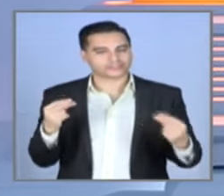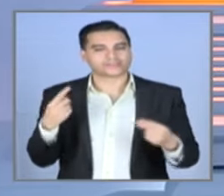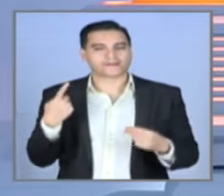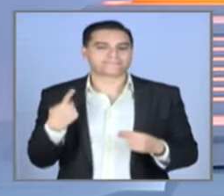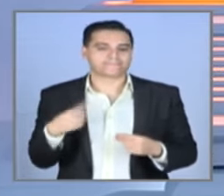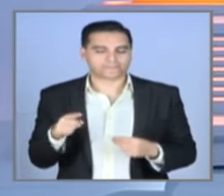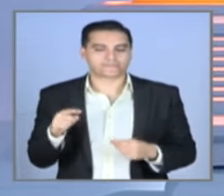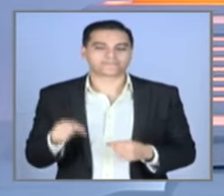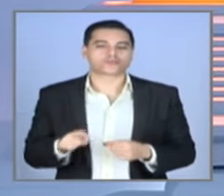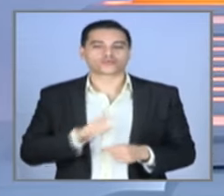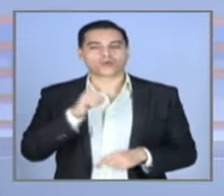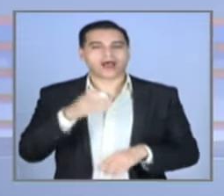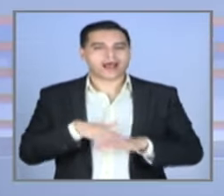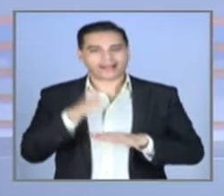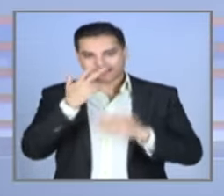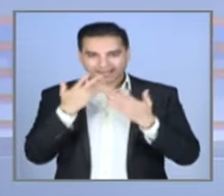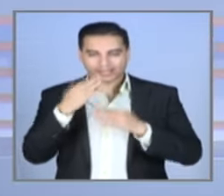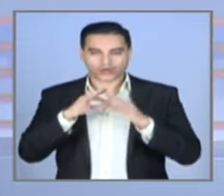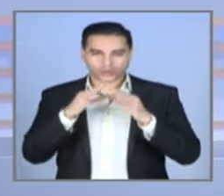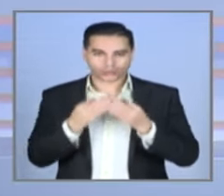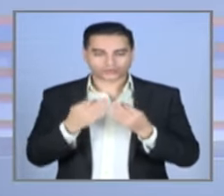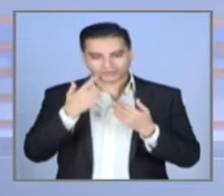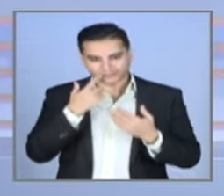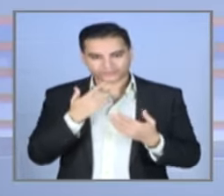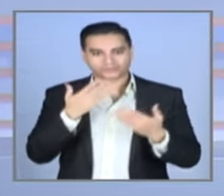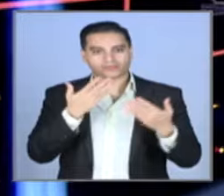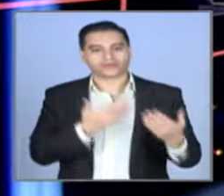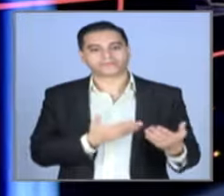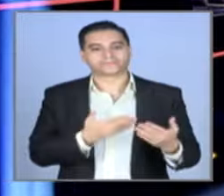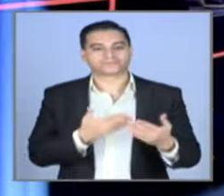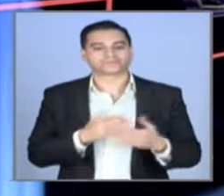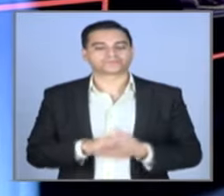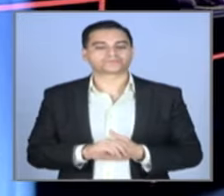سؤال في التاريخ لعائلة عبد الباقي. تاريخ، والسؤال هو